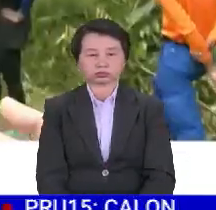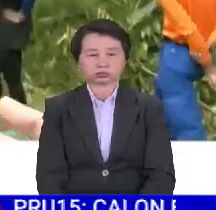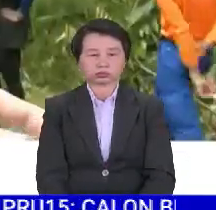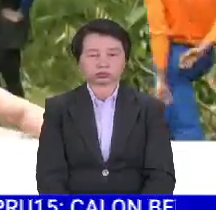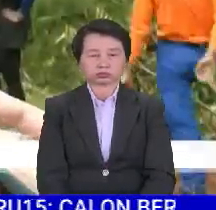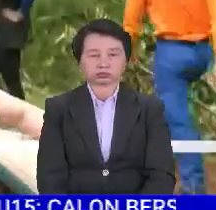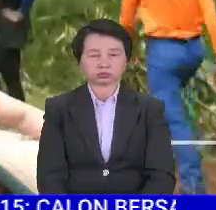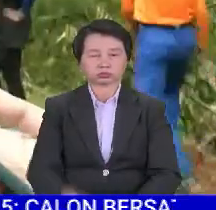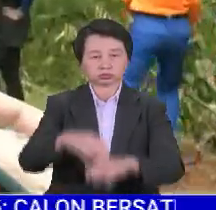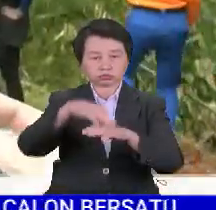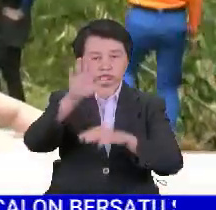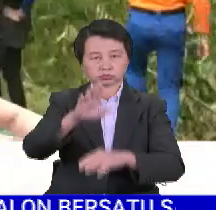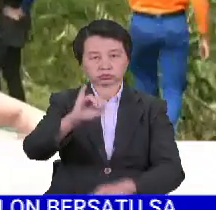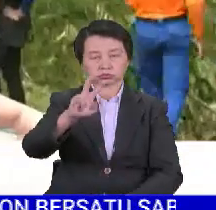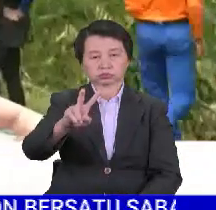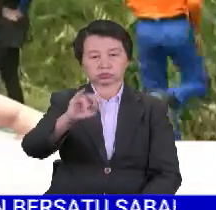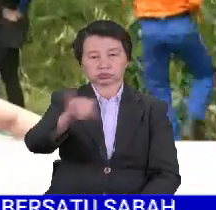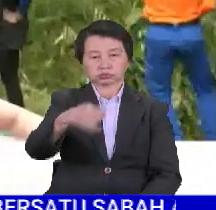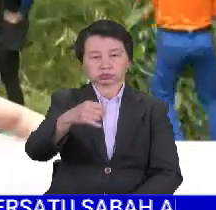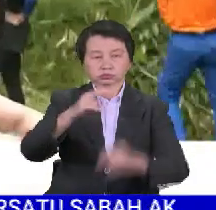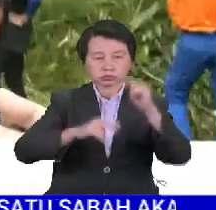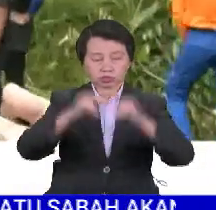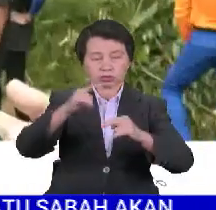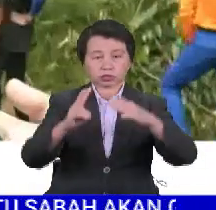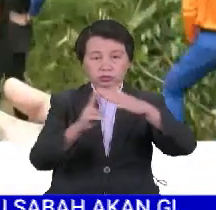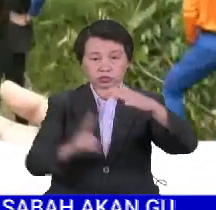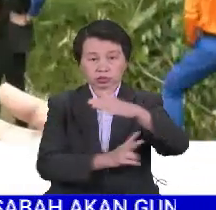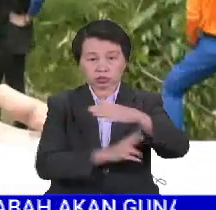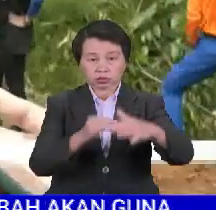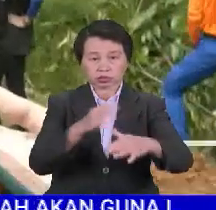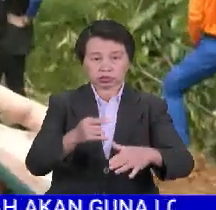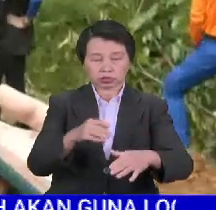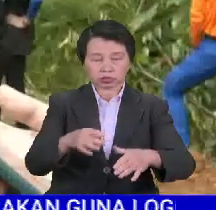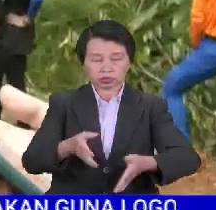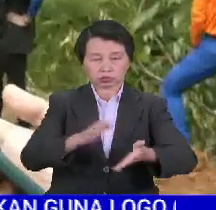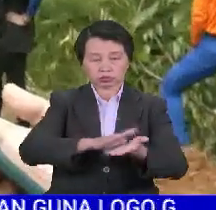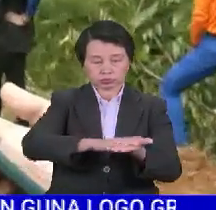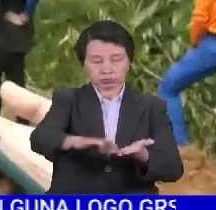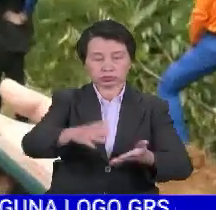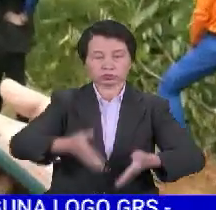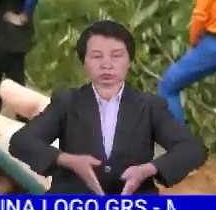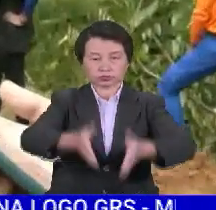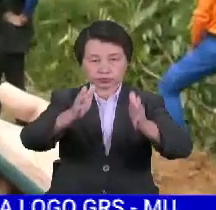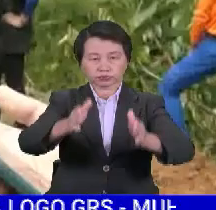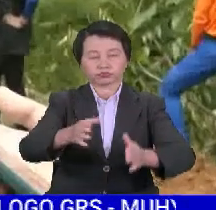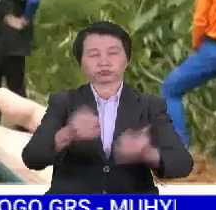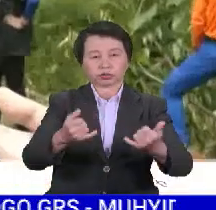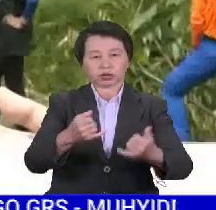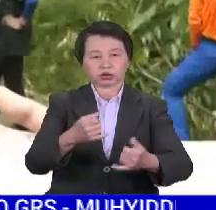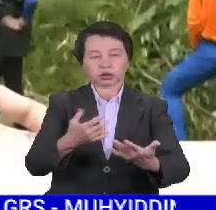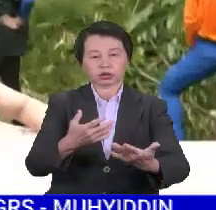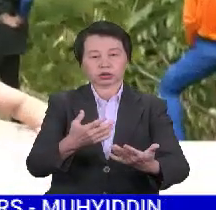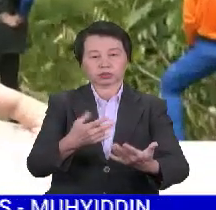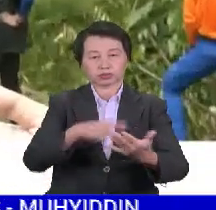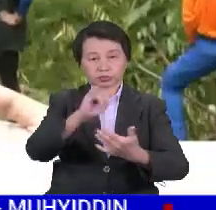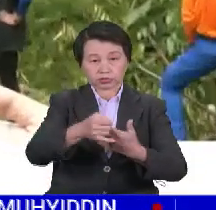Lebih pada 2 juta untuk membina jambatan. Di samping kita nak kerik jalan-jalan. Projek ini sedang berjalan, kontraktor telah pun